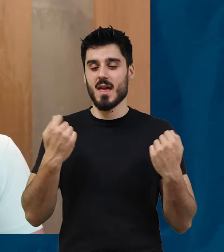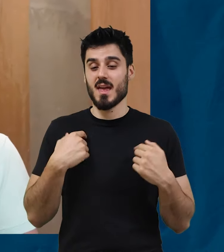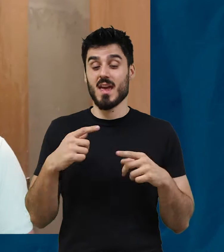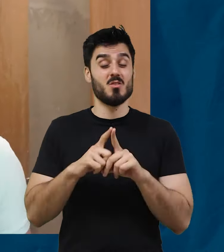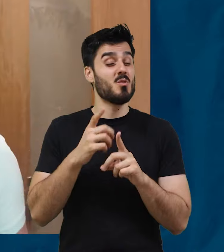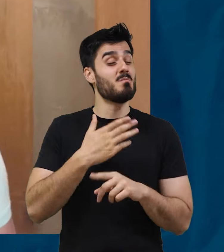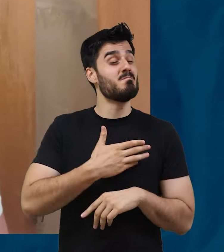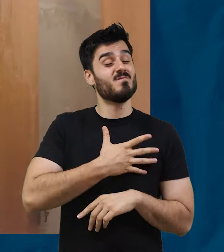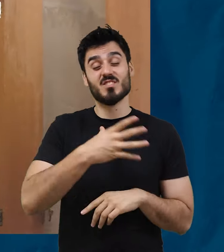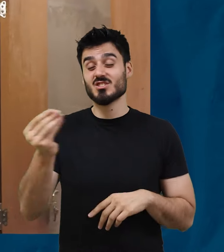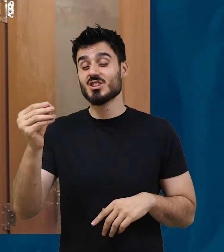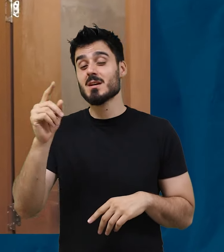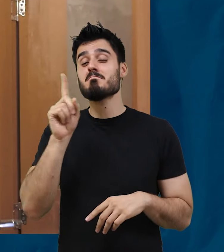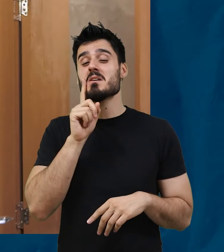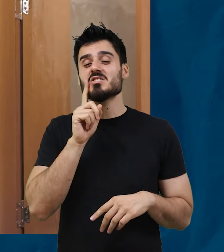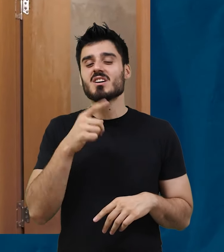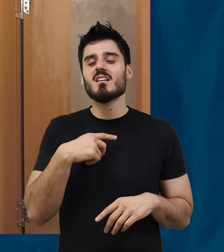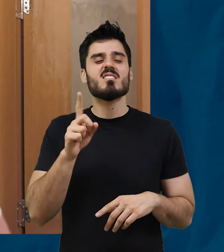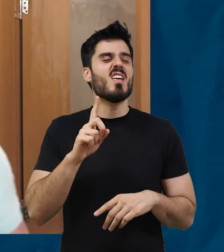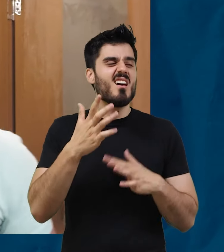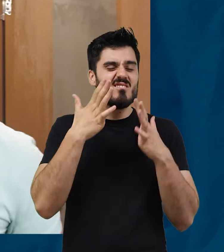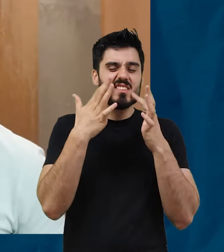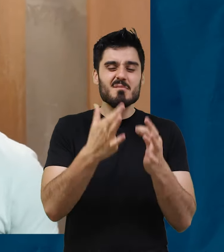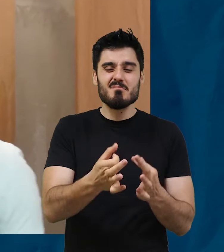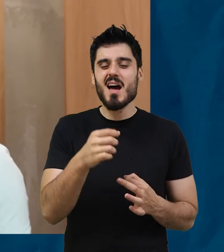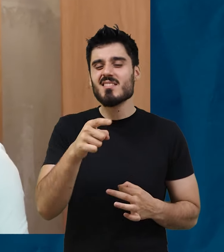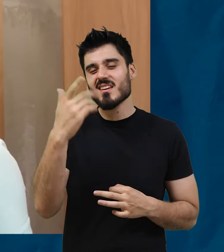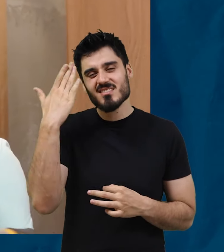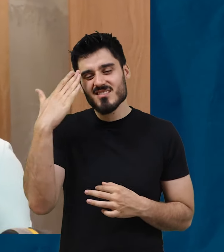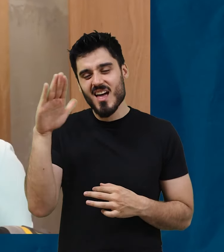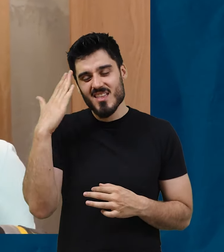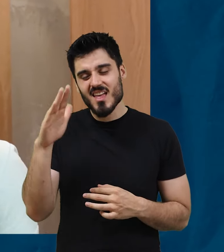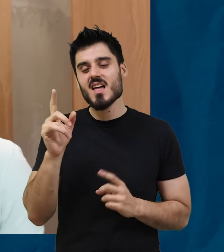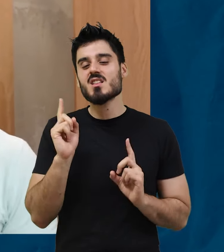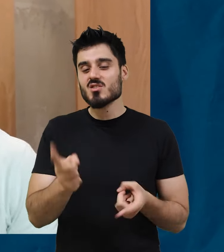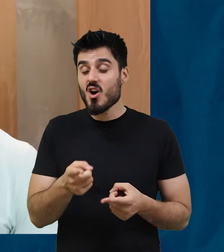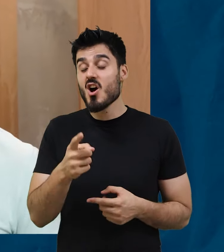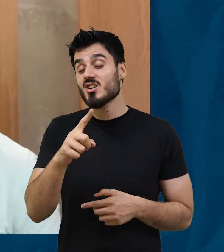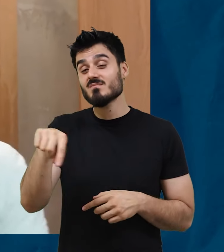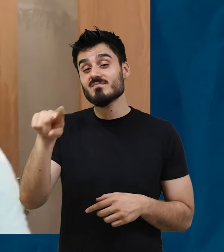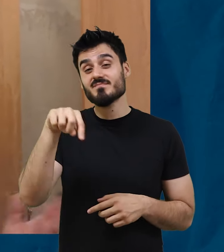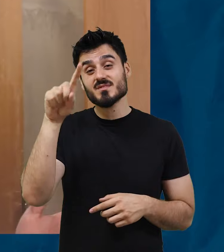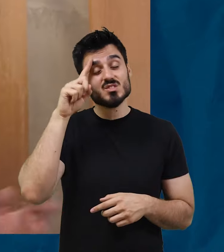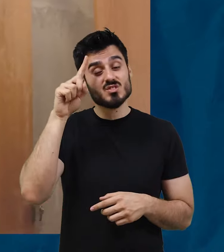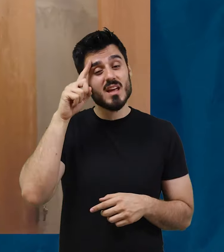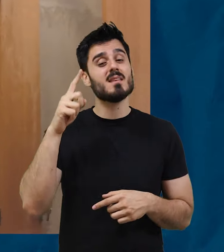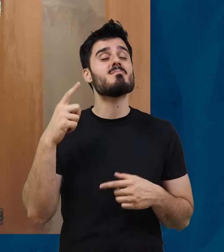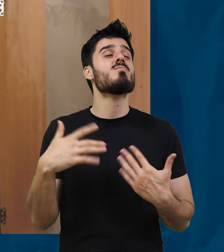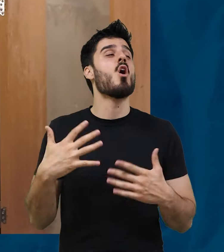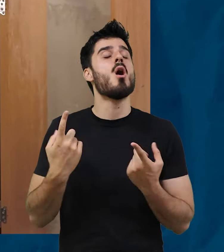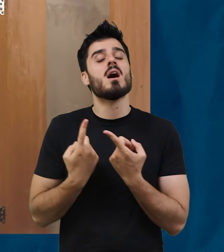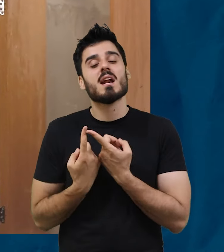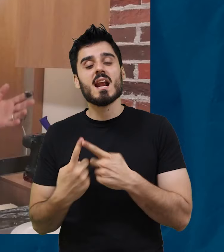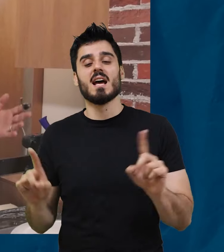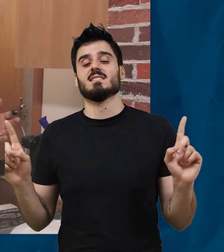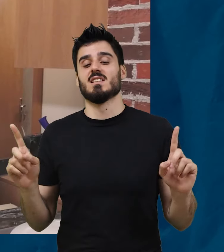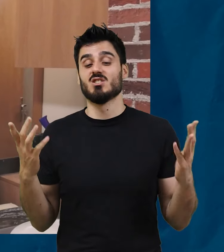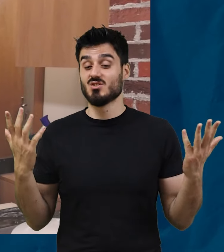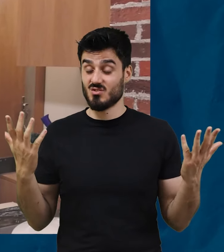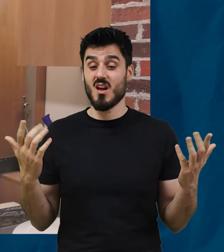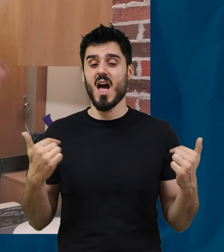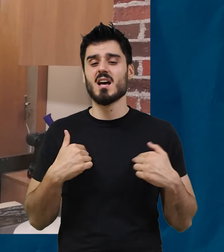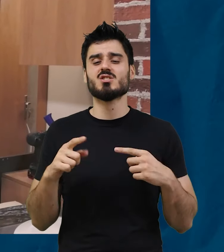като повечето мъже, не обръщам чак толкова голямо внимание на тези дати, но нагласата на жените е доста по-различна.